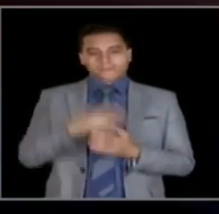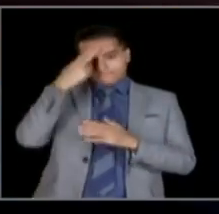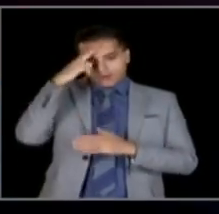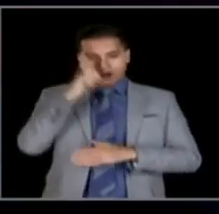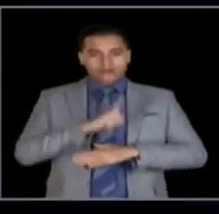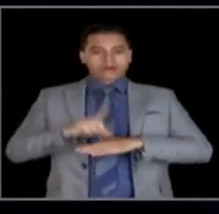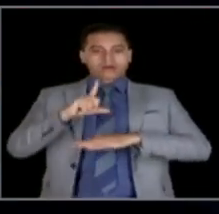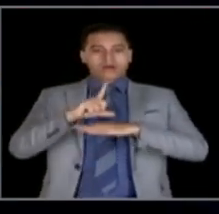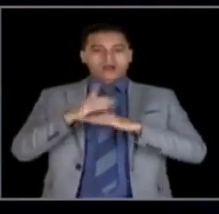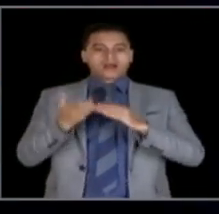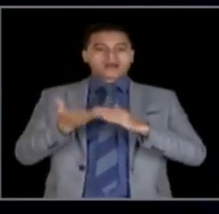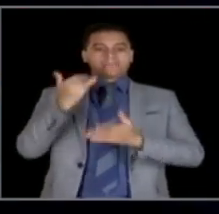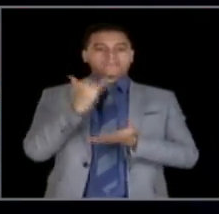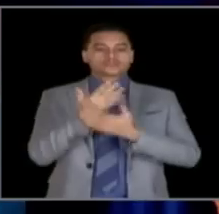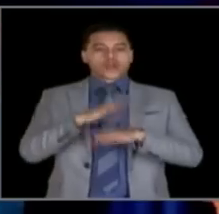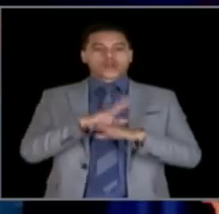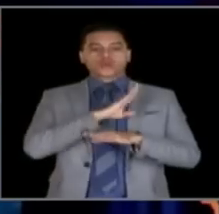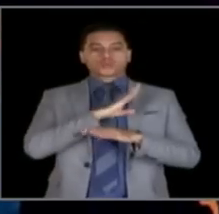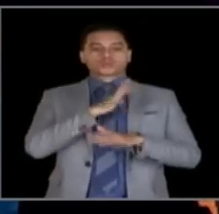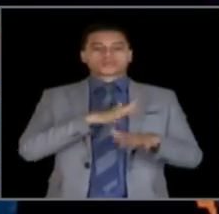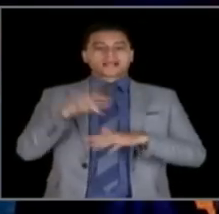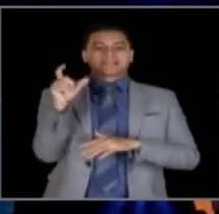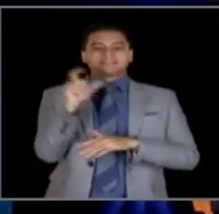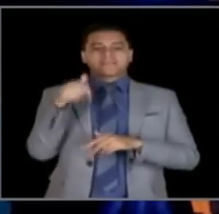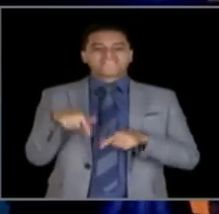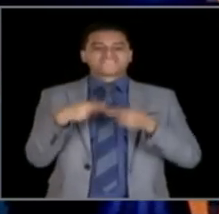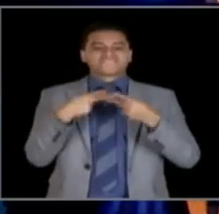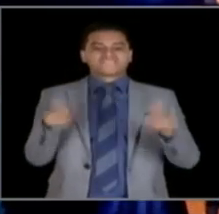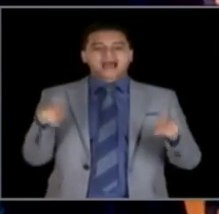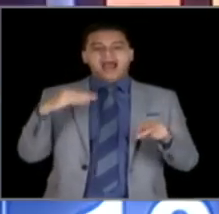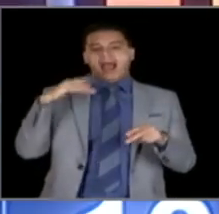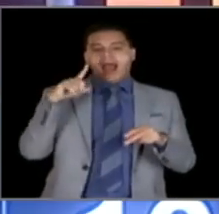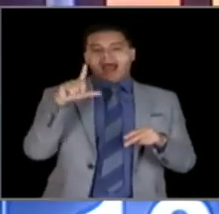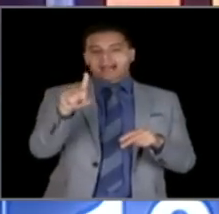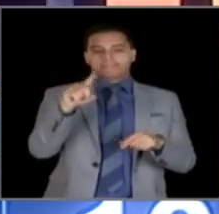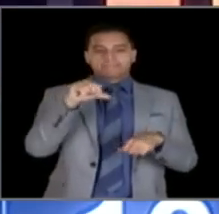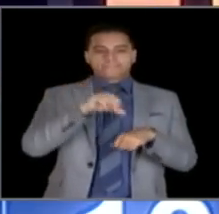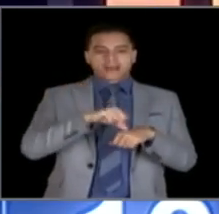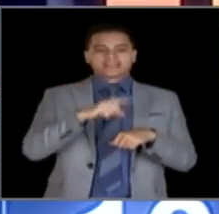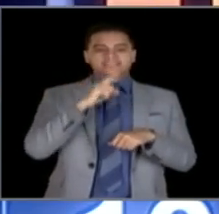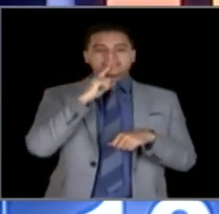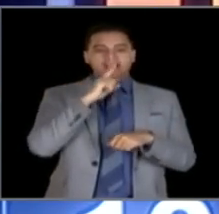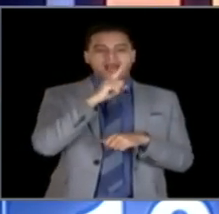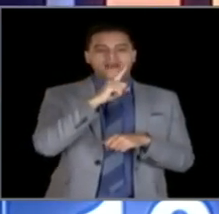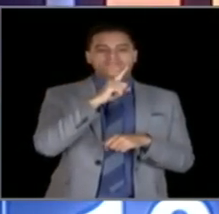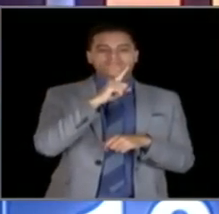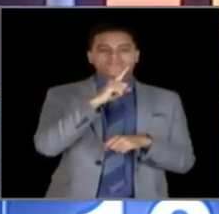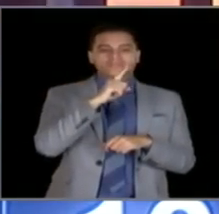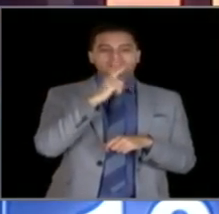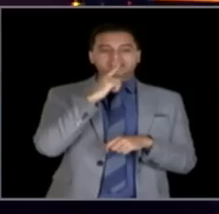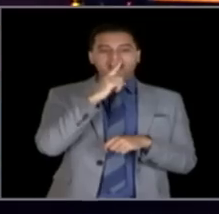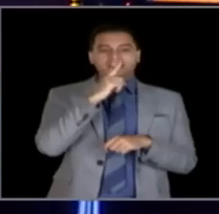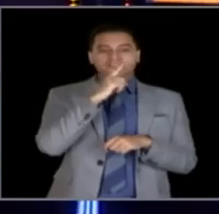من هو القائد العام للجيوش الإسلامية أثناء فتح حلب عام